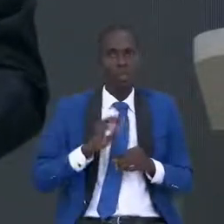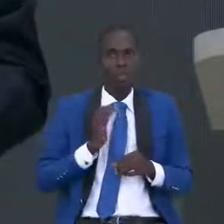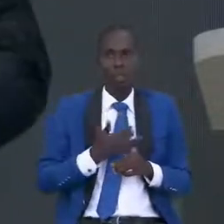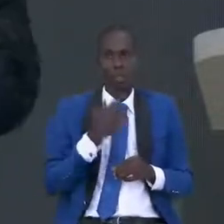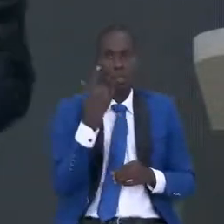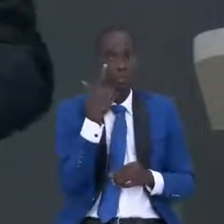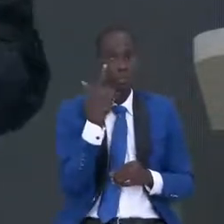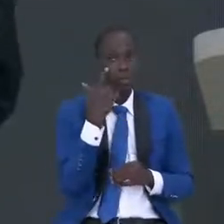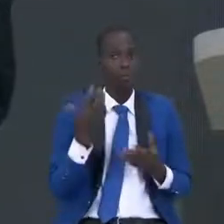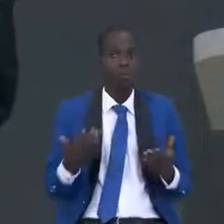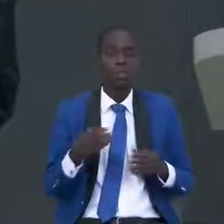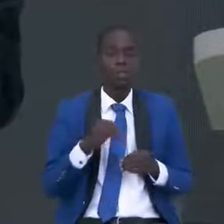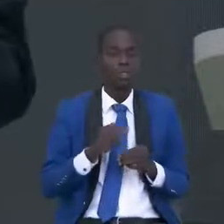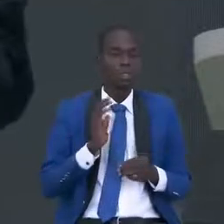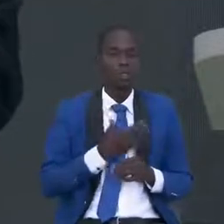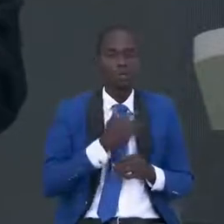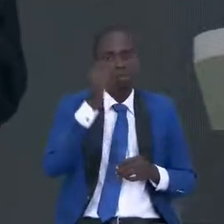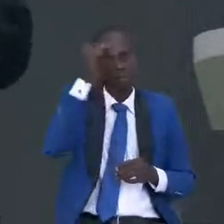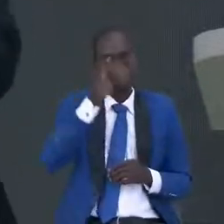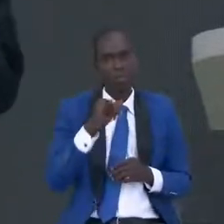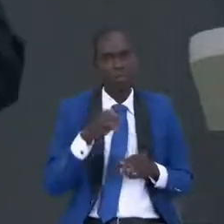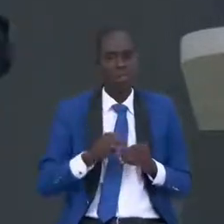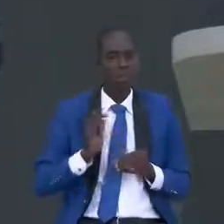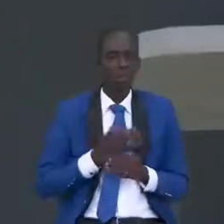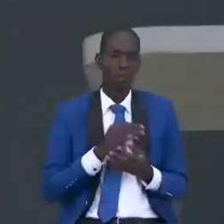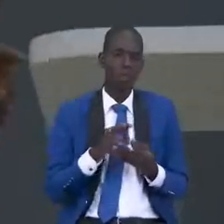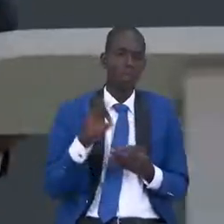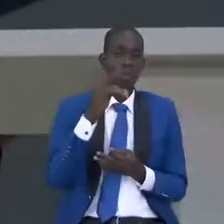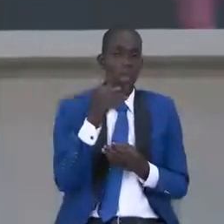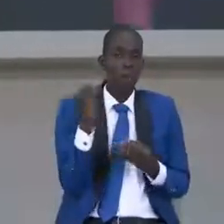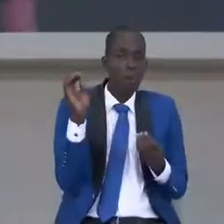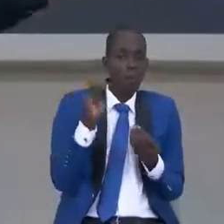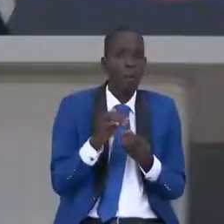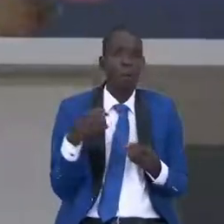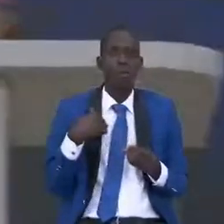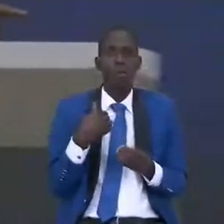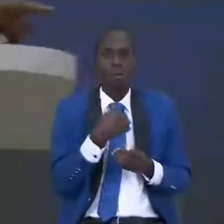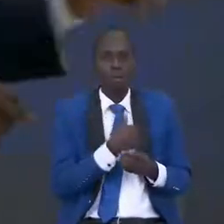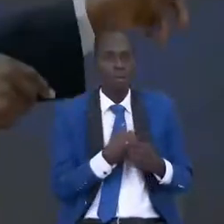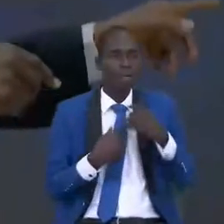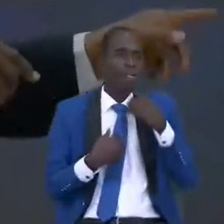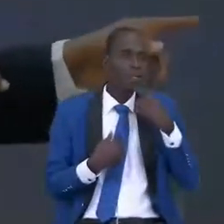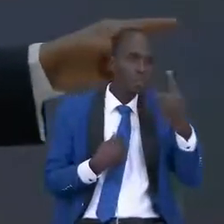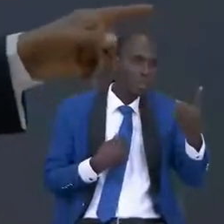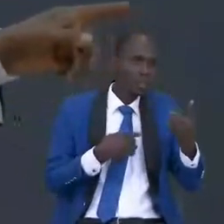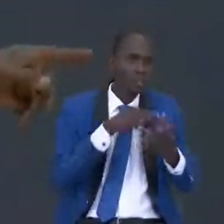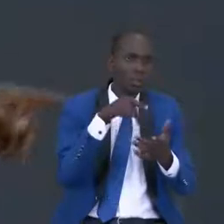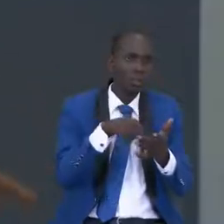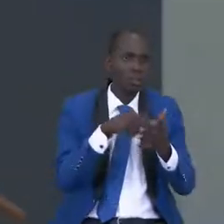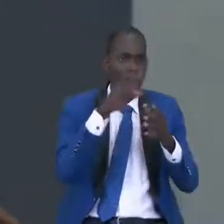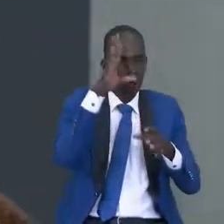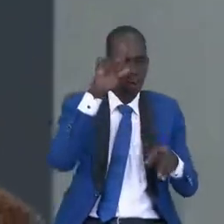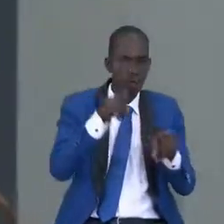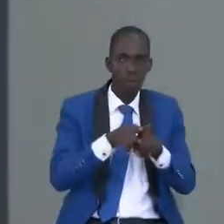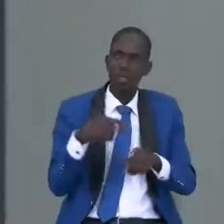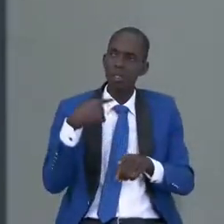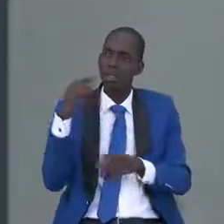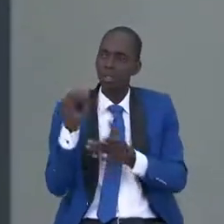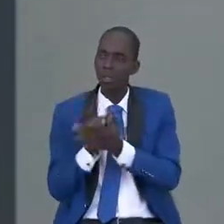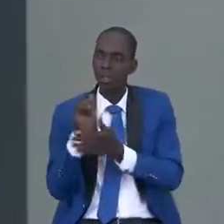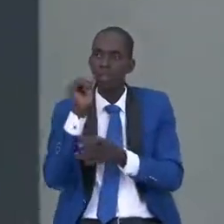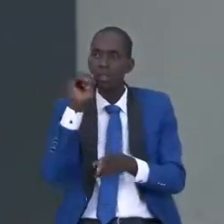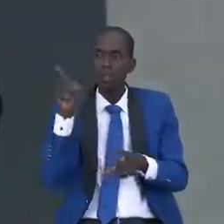yeux, dans notre compréhension, dans notre esprit. Plus nous parlons à tel frère, nous parlons à telle autre soeur, nous parlons à telle